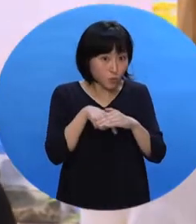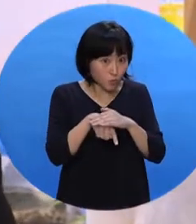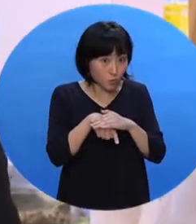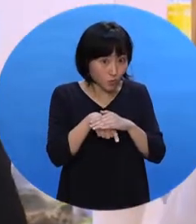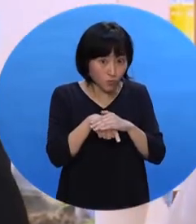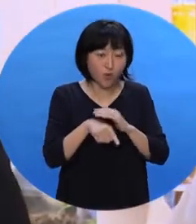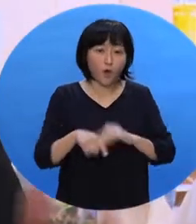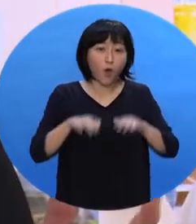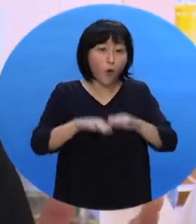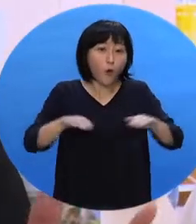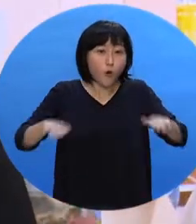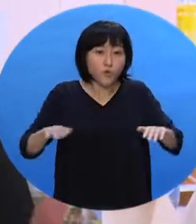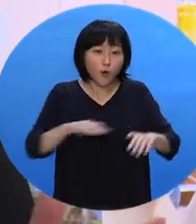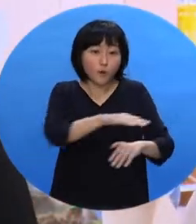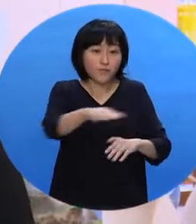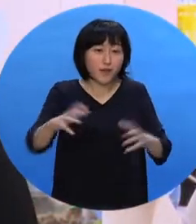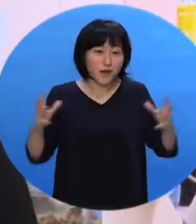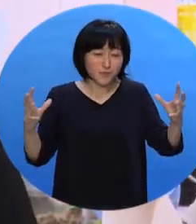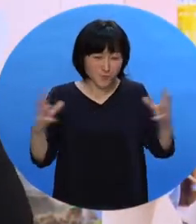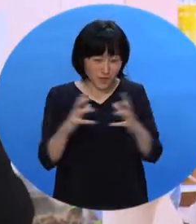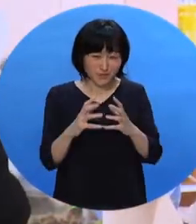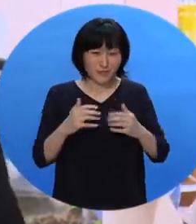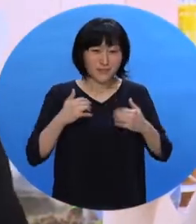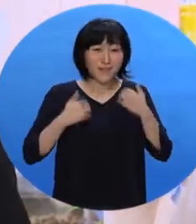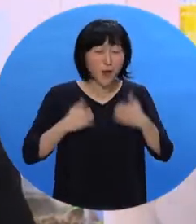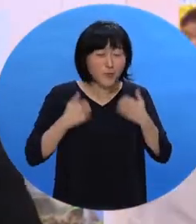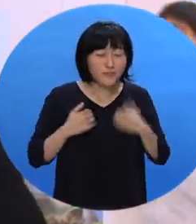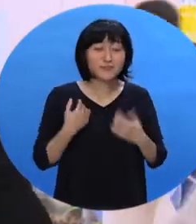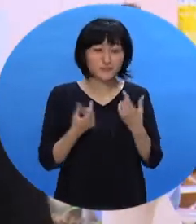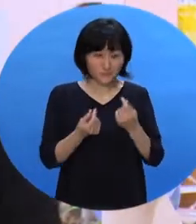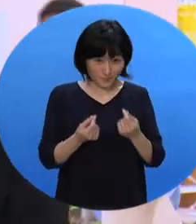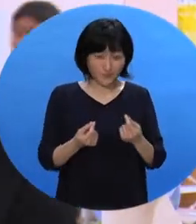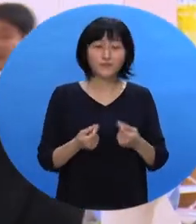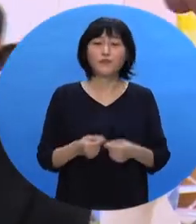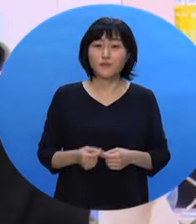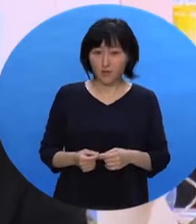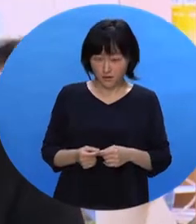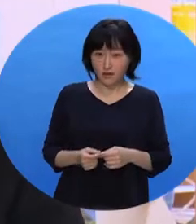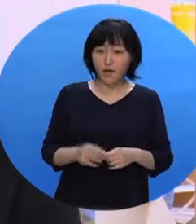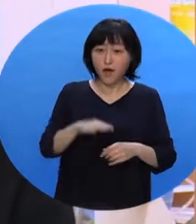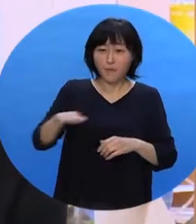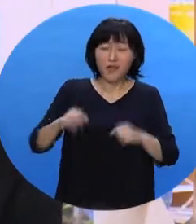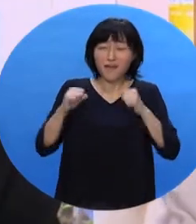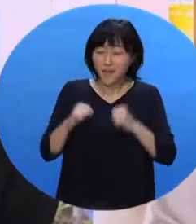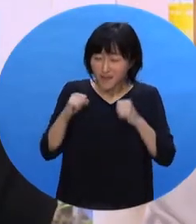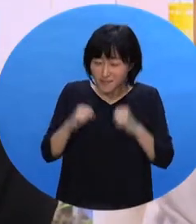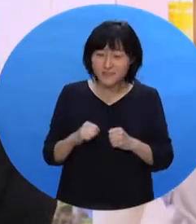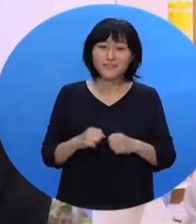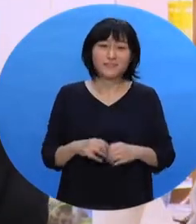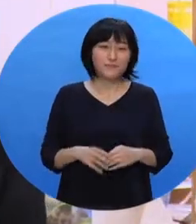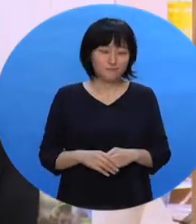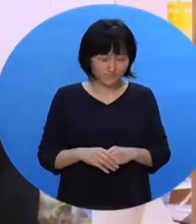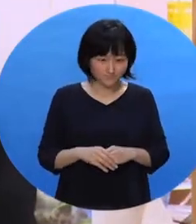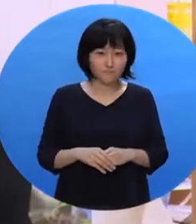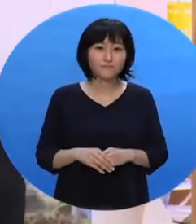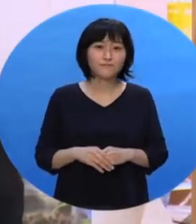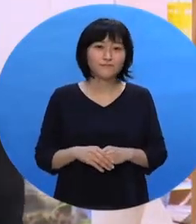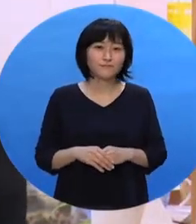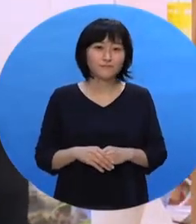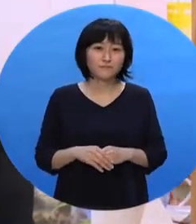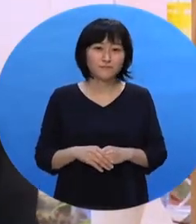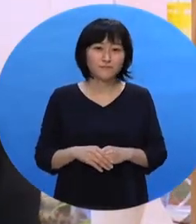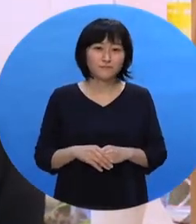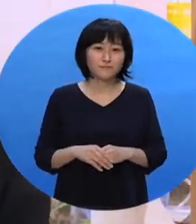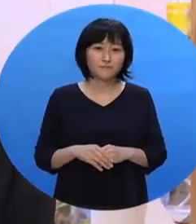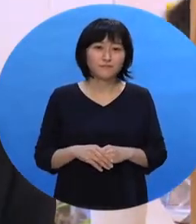って子供がこんだけ集まったら楽しいでしょ。うちの中にいたら ね、 活気があって、ね、久々にこの活気を